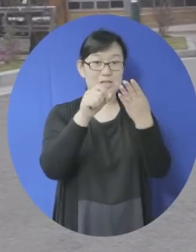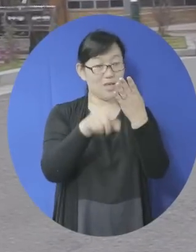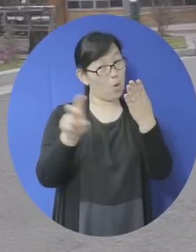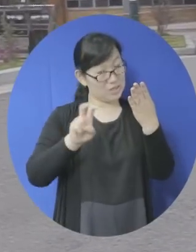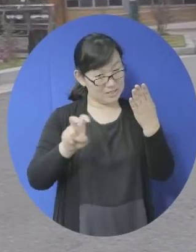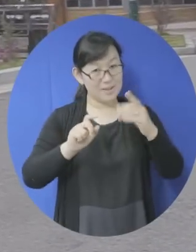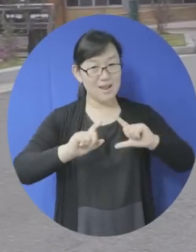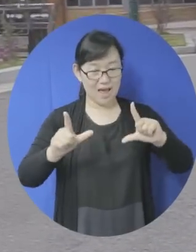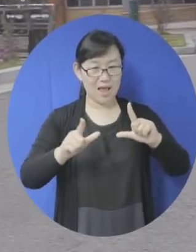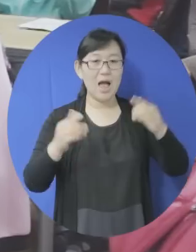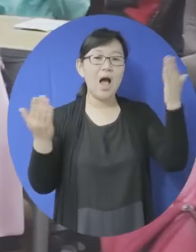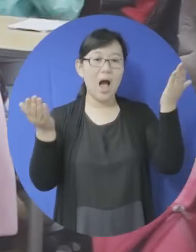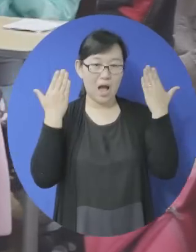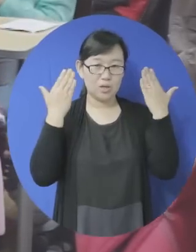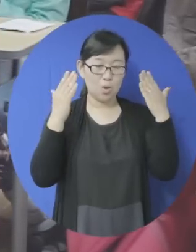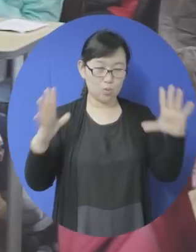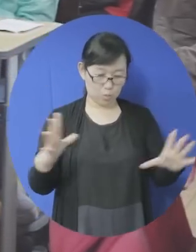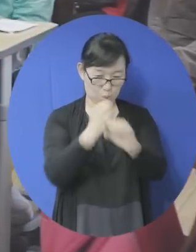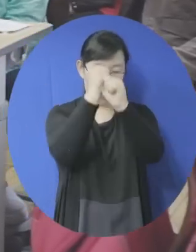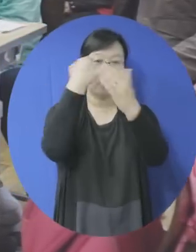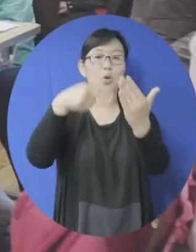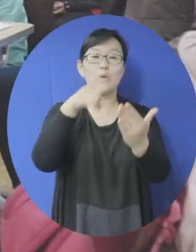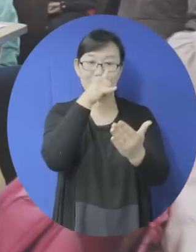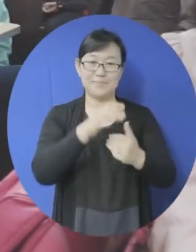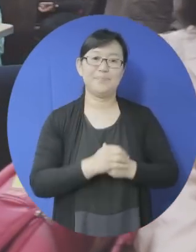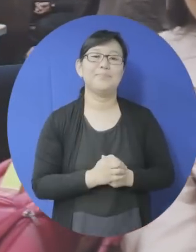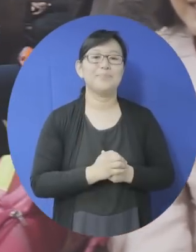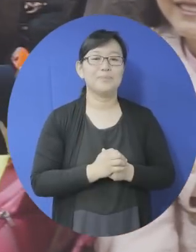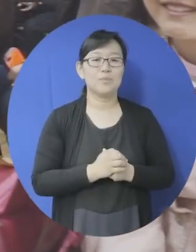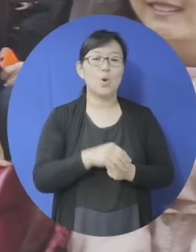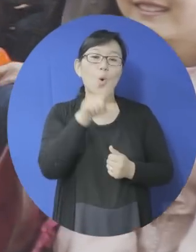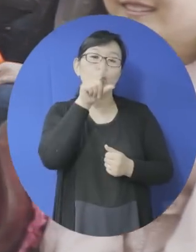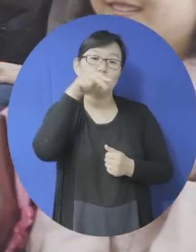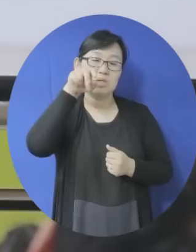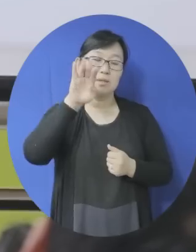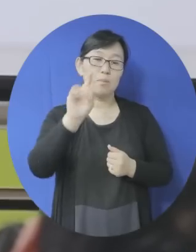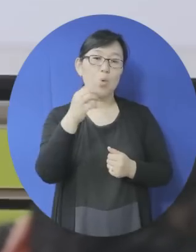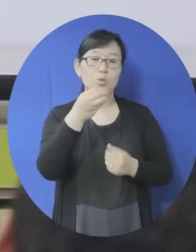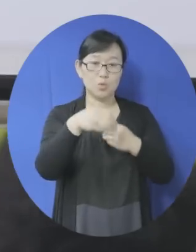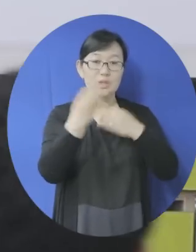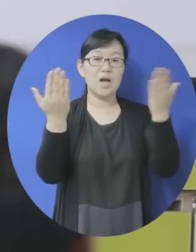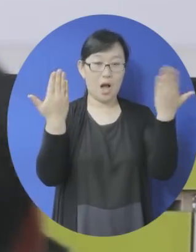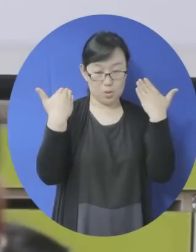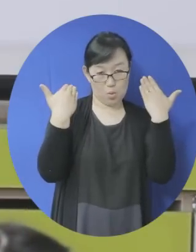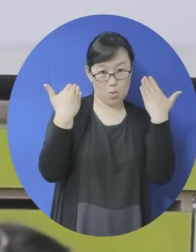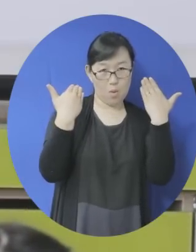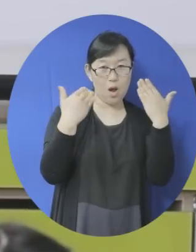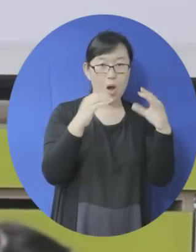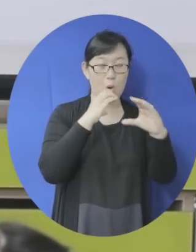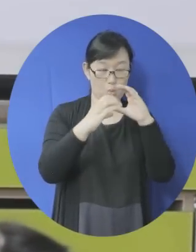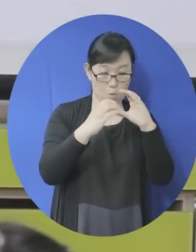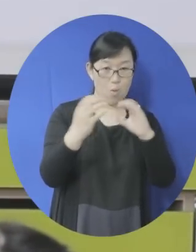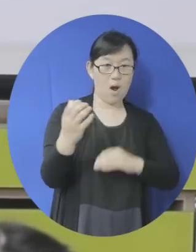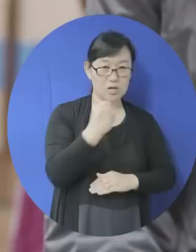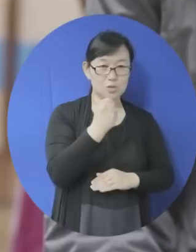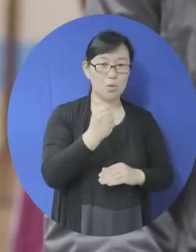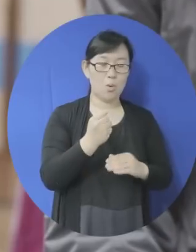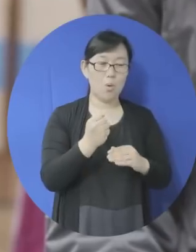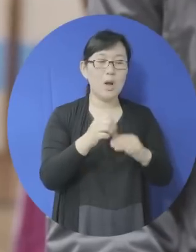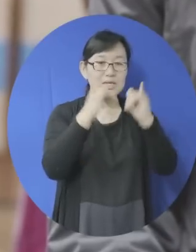지난 4월 20일엔 학교 간 통합교육이 진행됐습니다. 조치원 신봉초등학교 학생들과의 교류를